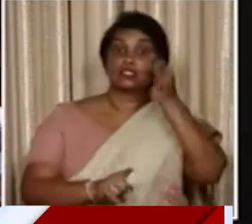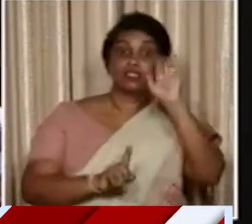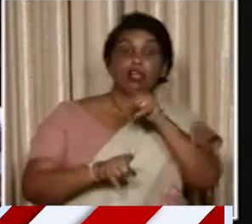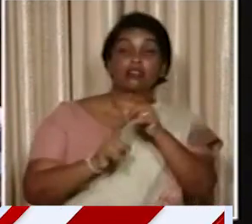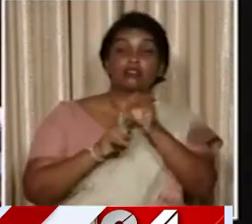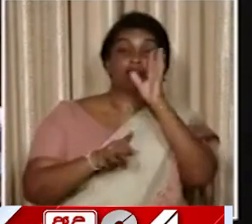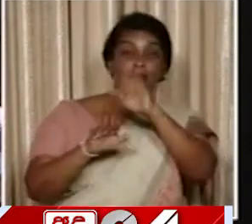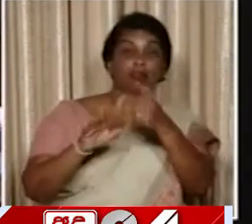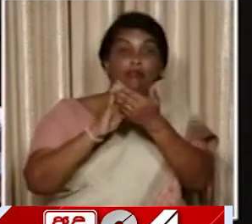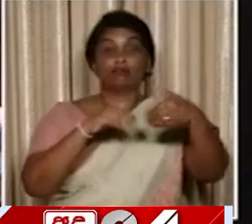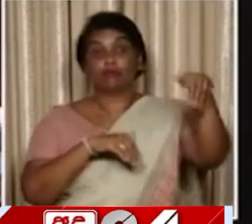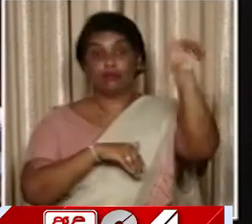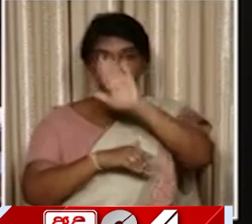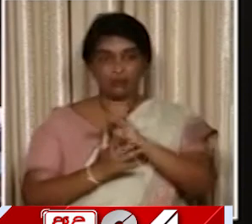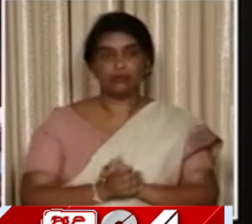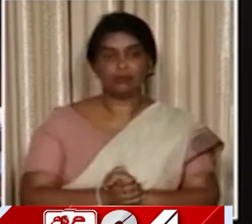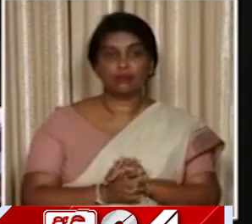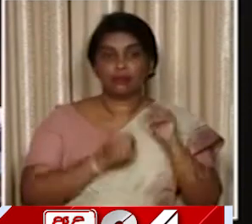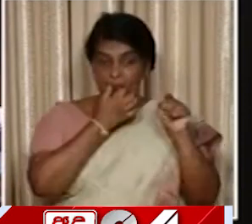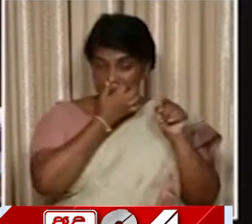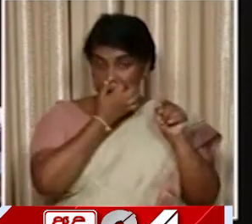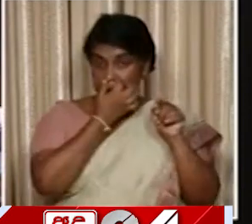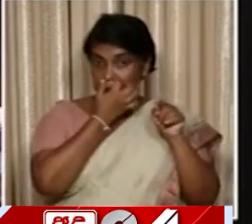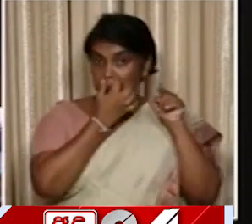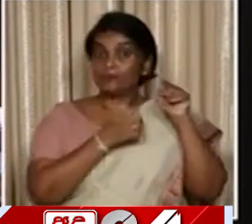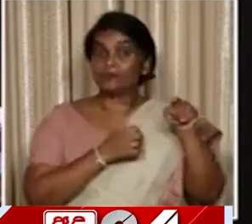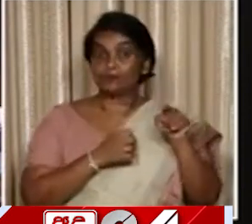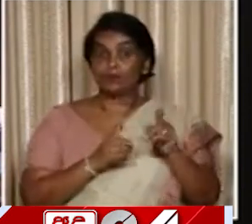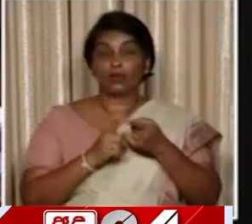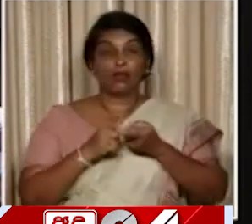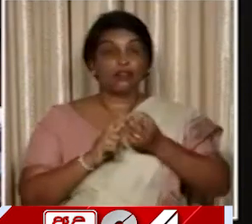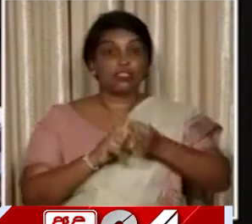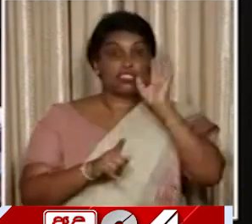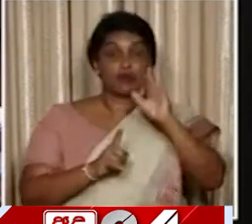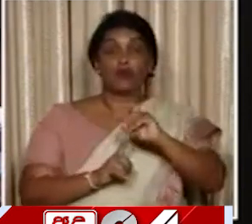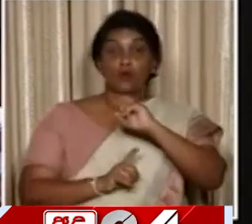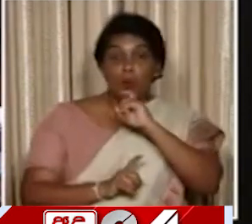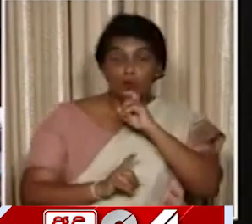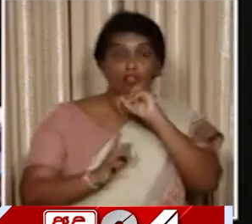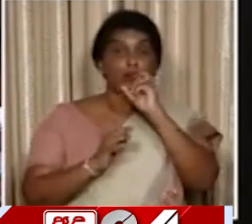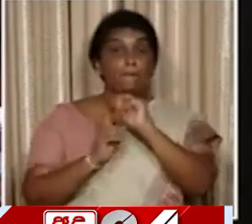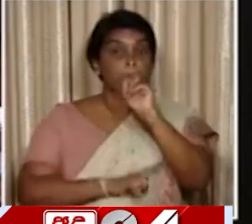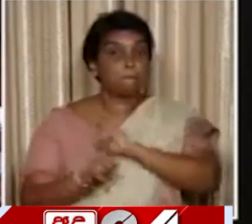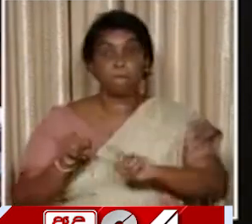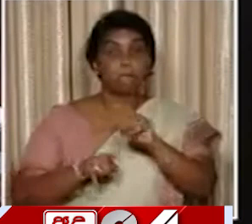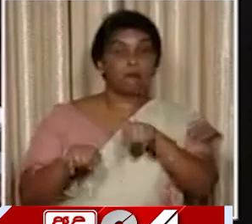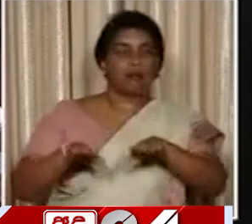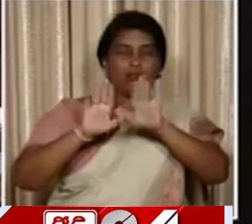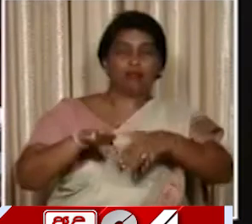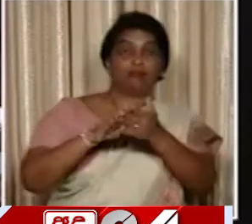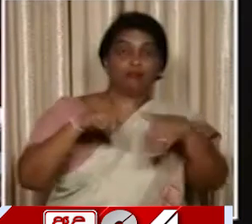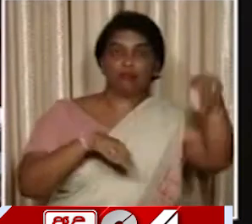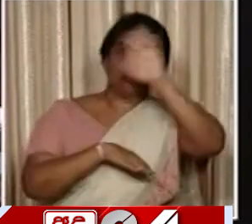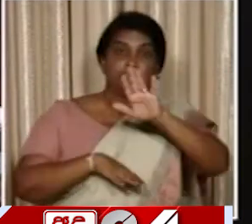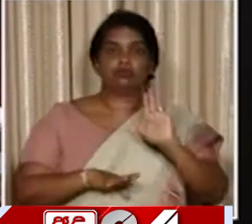udi eya inne Egalo inne vidhaya ke atat adhikaranaya atat vyavastha adaya ke atat wadiy udin. Ehema